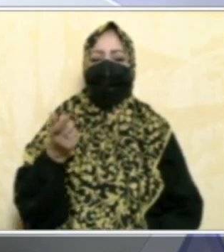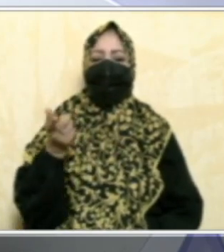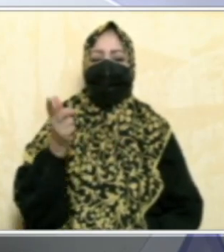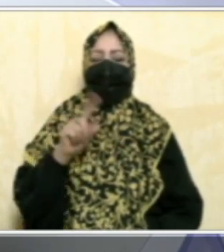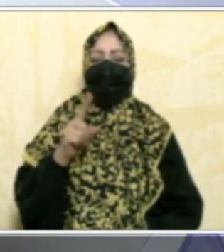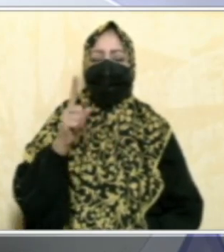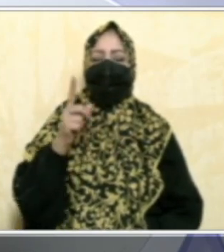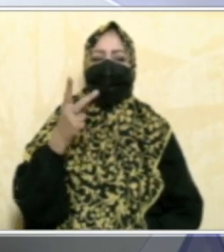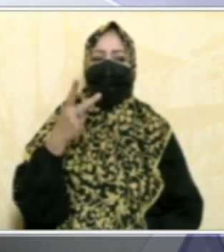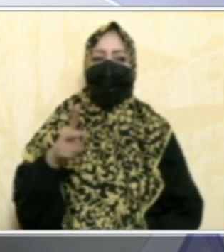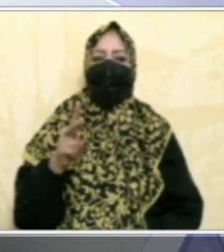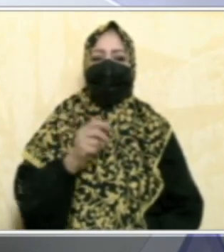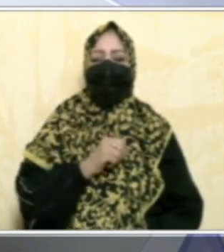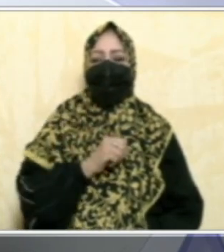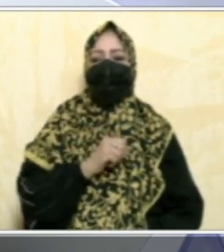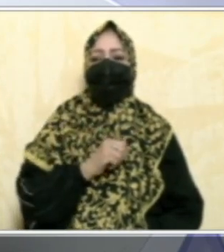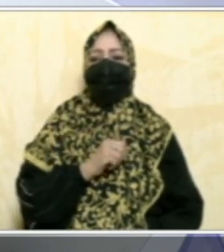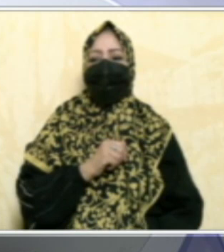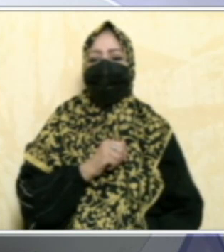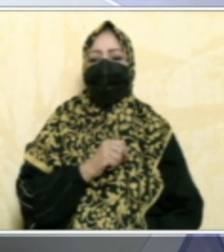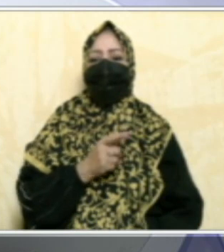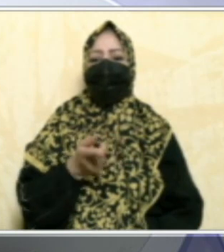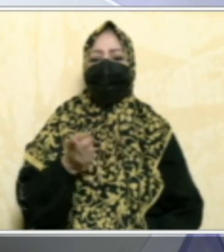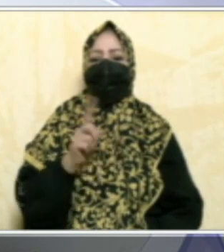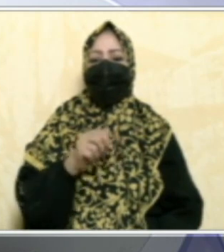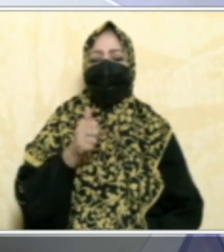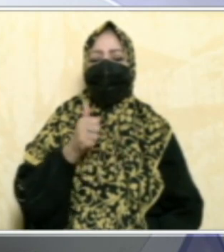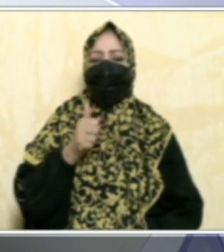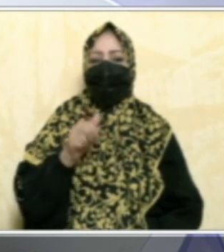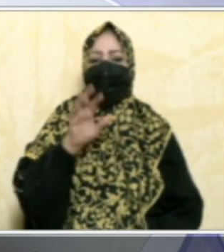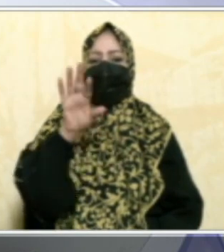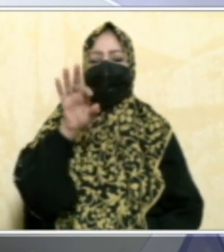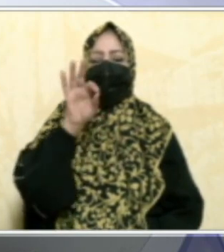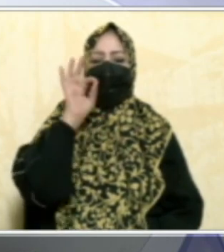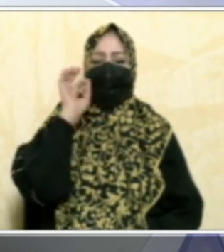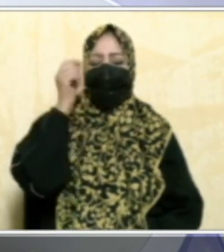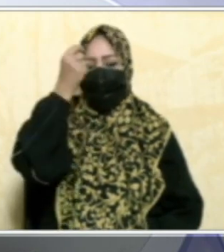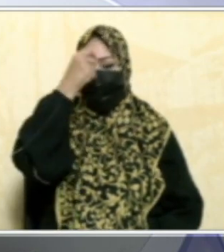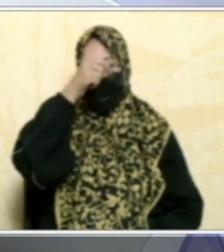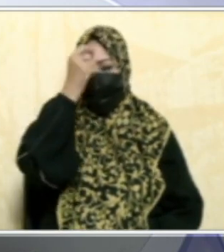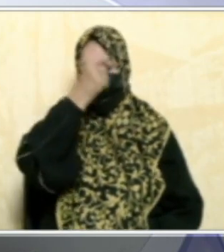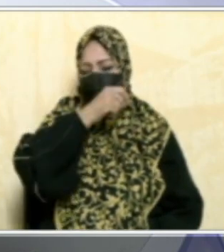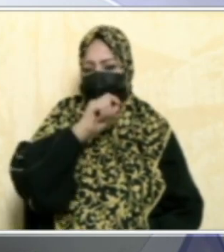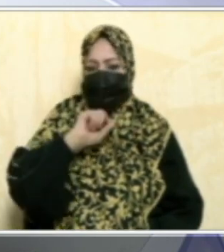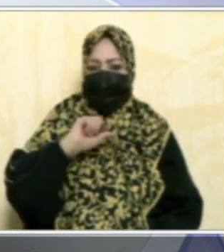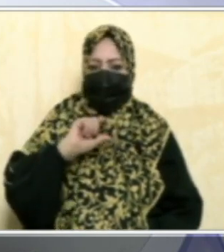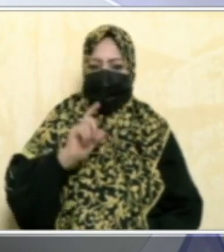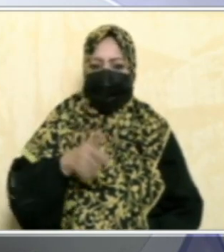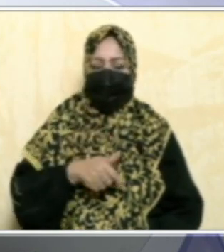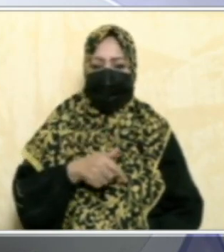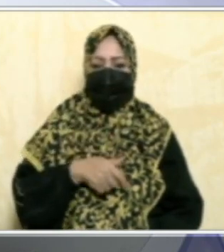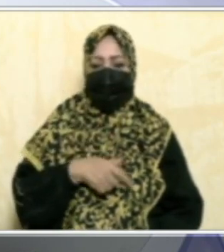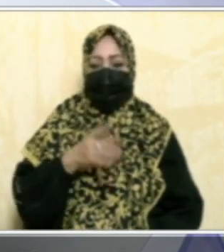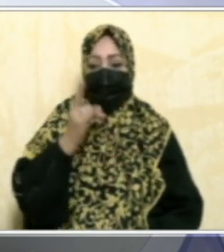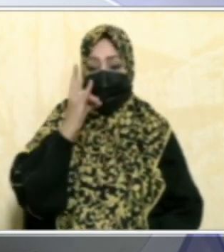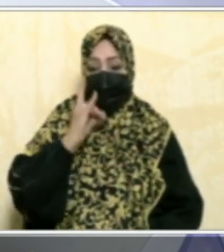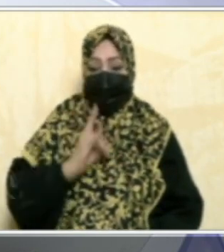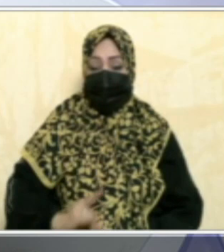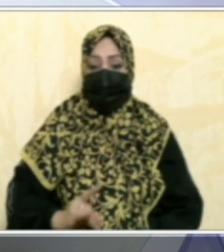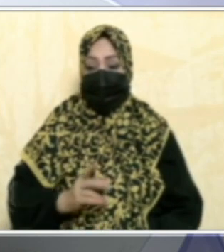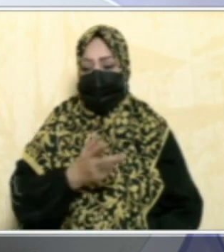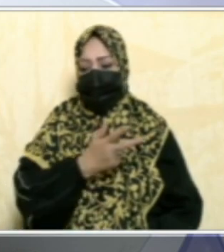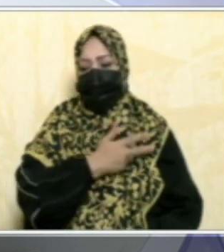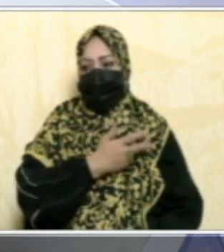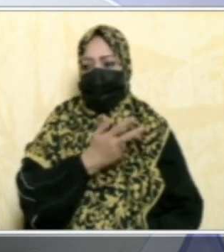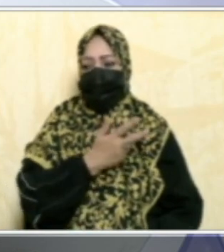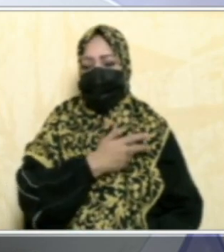أفضل وقت يختاره للحجامة. وإذا يعني ناسب هذا الوقت يوم الثلاثاء فهو أفضل وأفضل، لكن